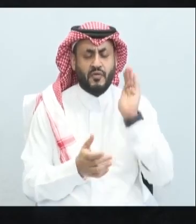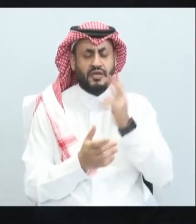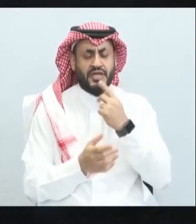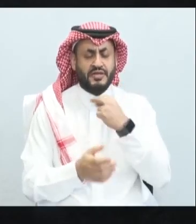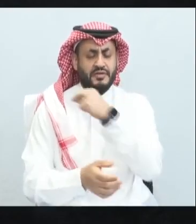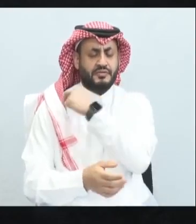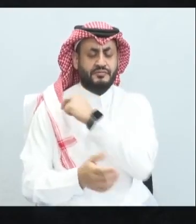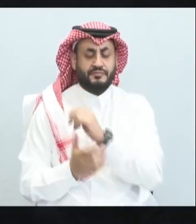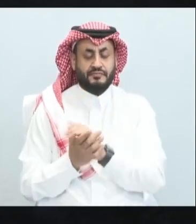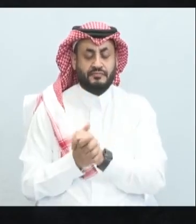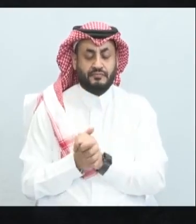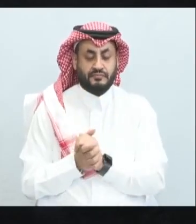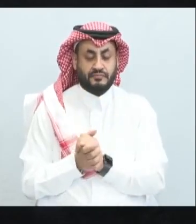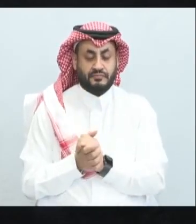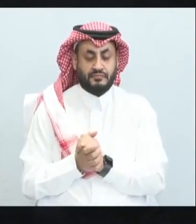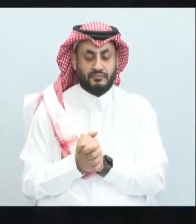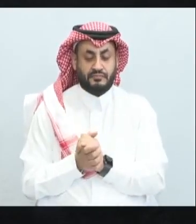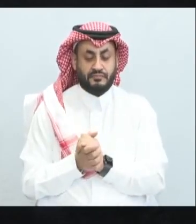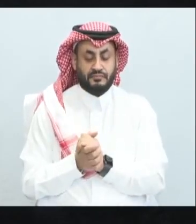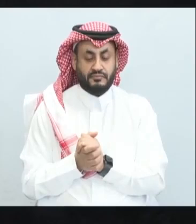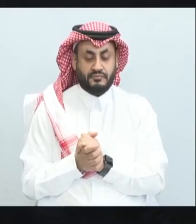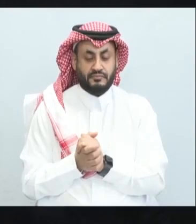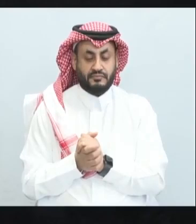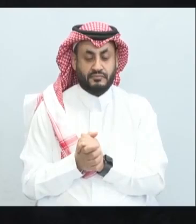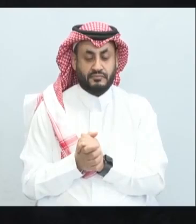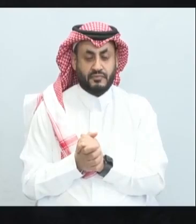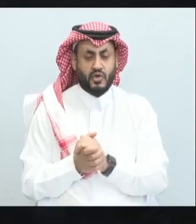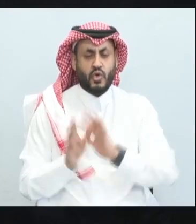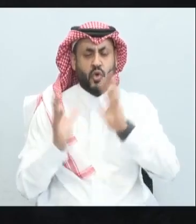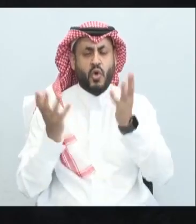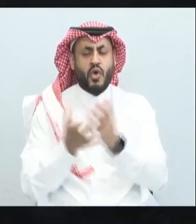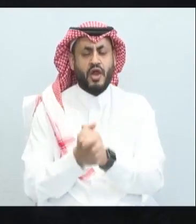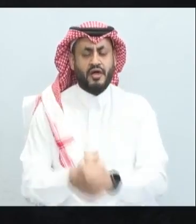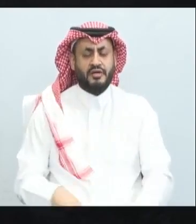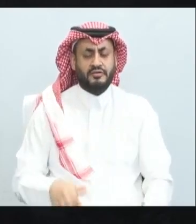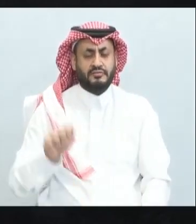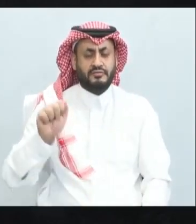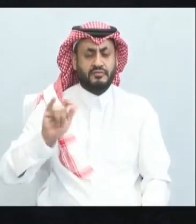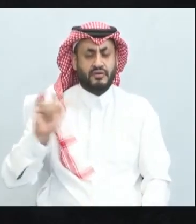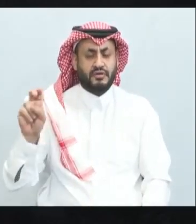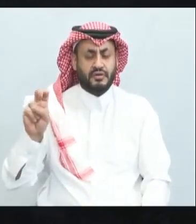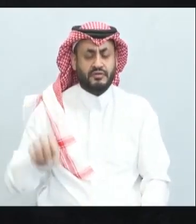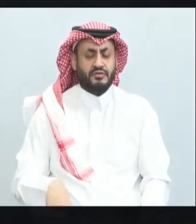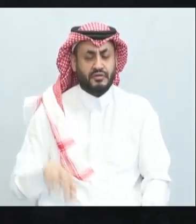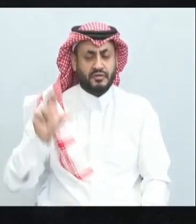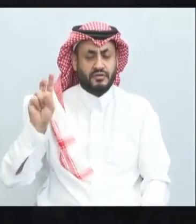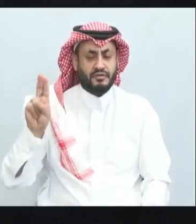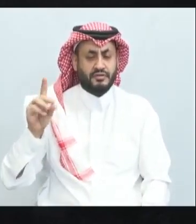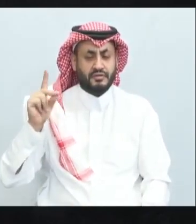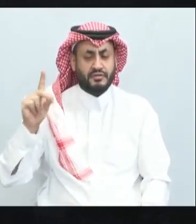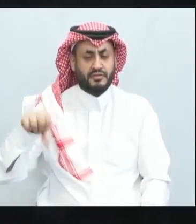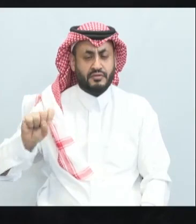وهي من صلاه التطوع فيجمع كرمه صلاه التطوع فلها انواع لكن ما